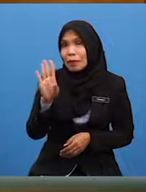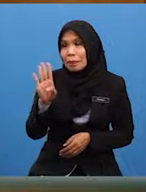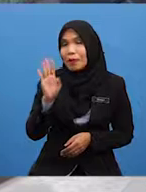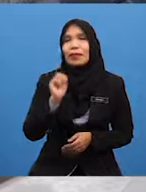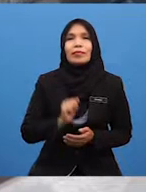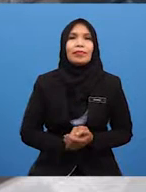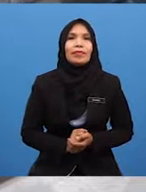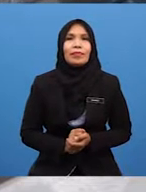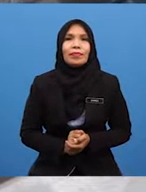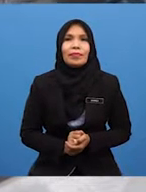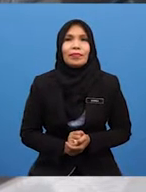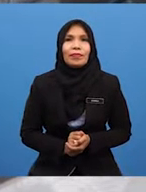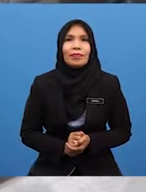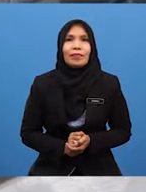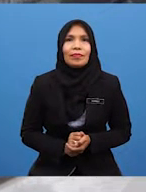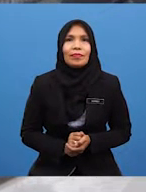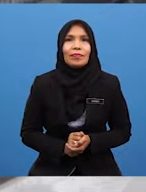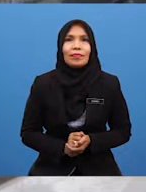1, 2, 4.